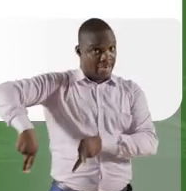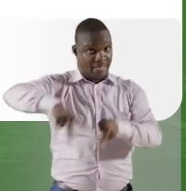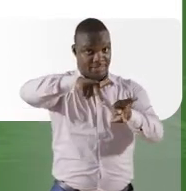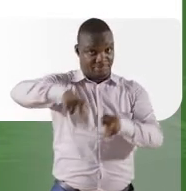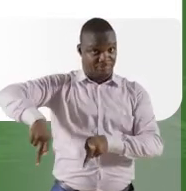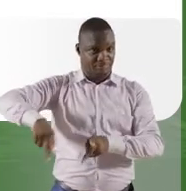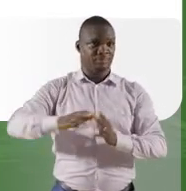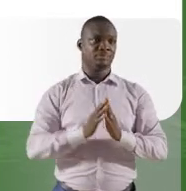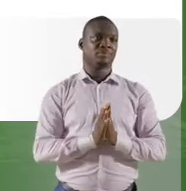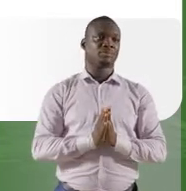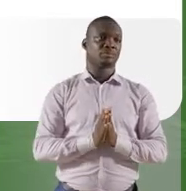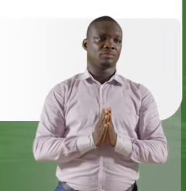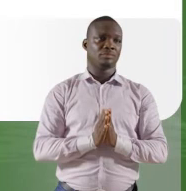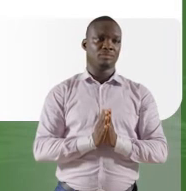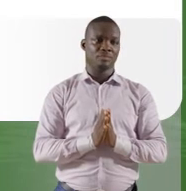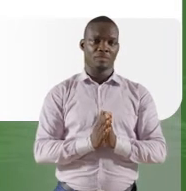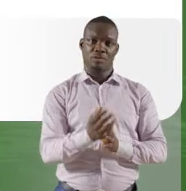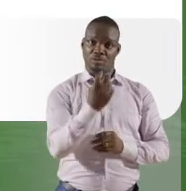parallèles.